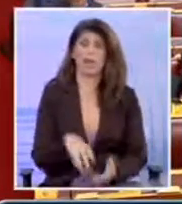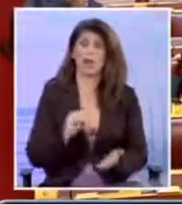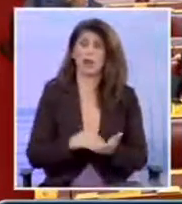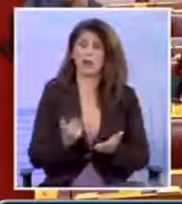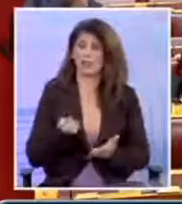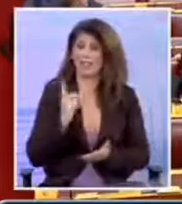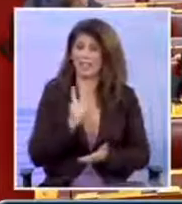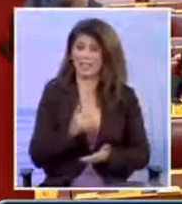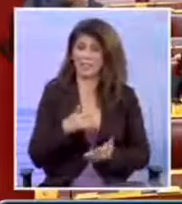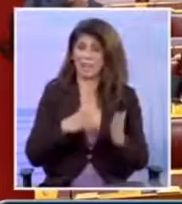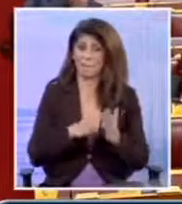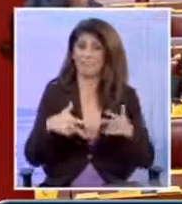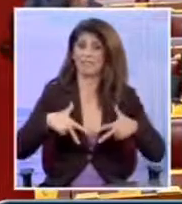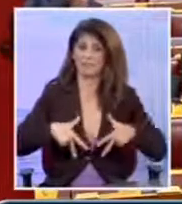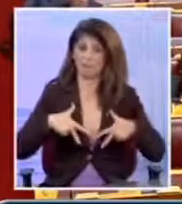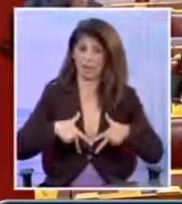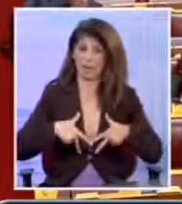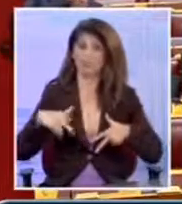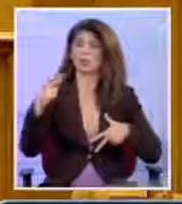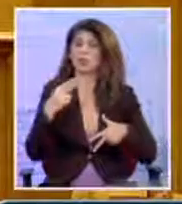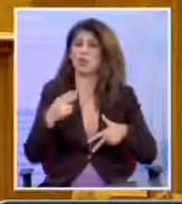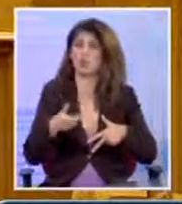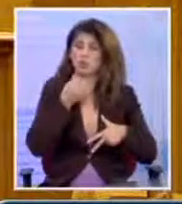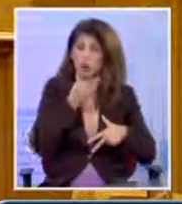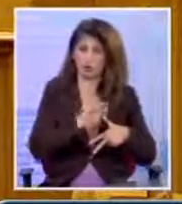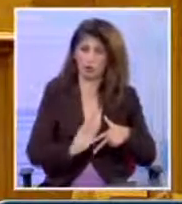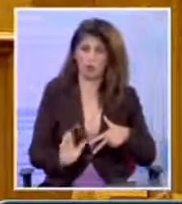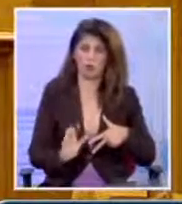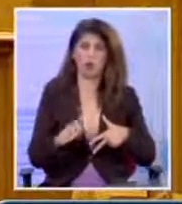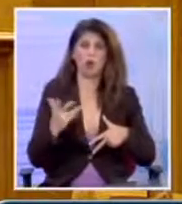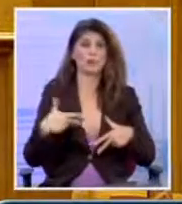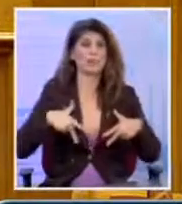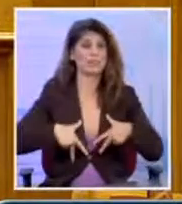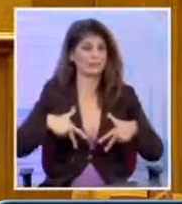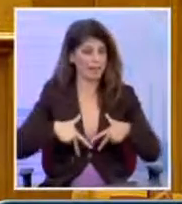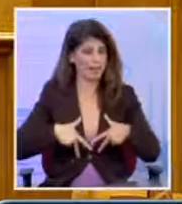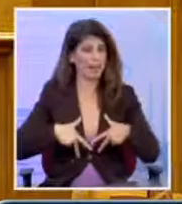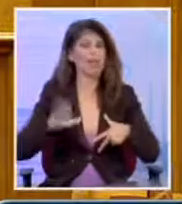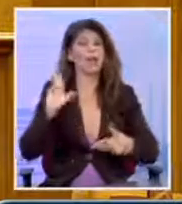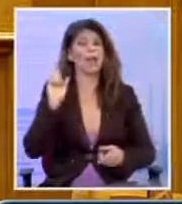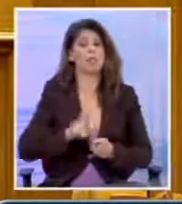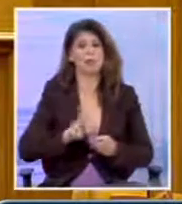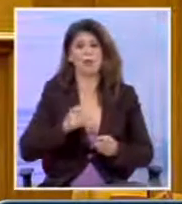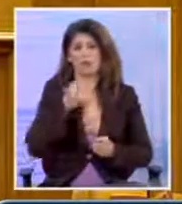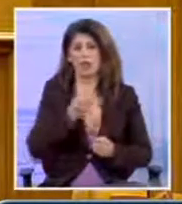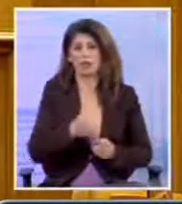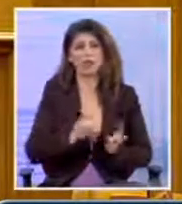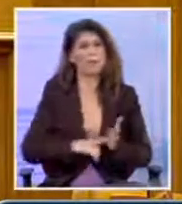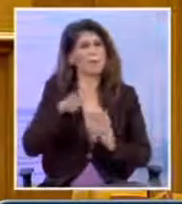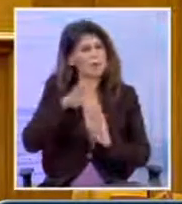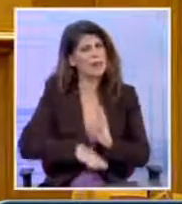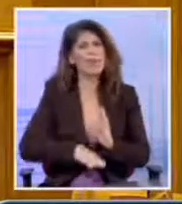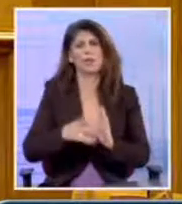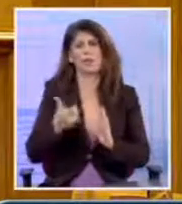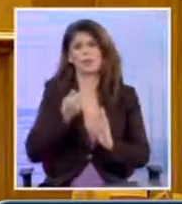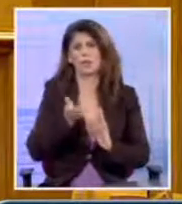κριτική απέναντι στην κυβέρνηση στο θέμα των δαπανών, ότι η κυβέρνηση δεν μειώνει τις δαπάνες και ότι έπρεπε να μειώσει τις